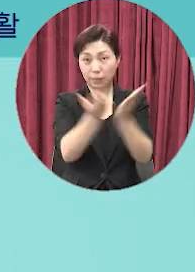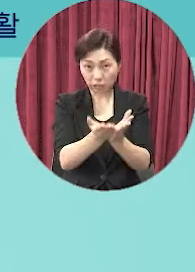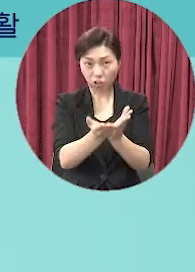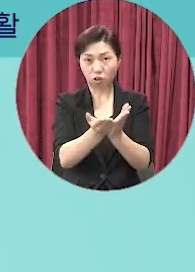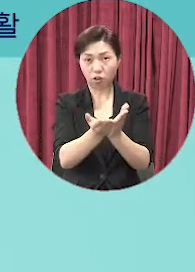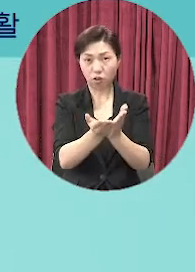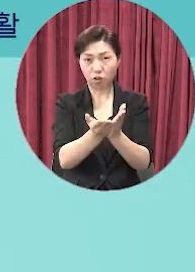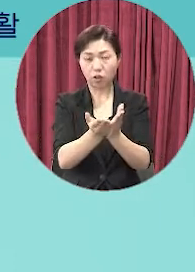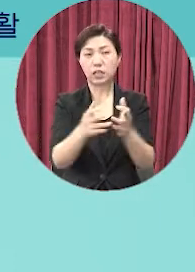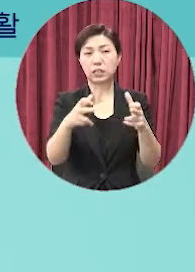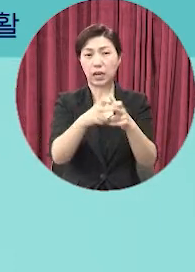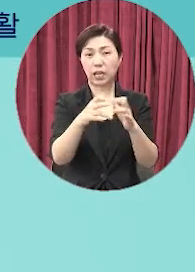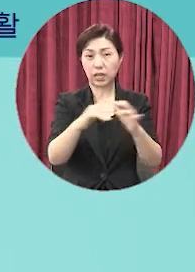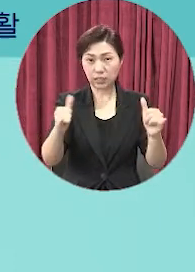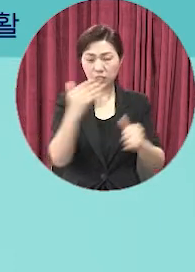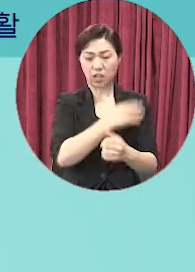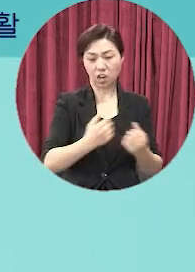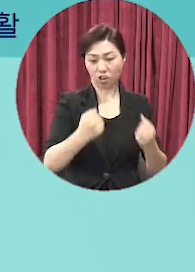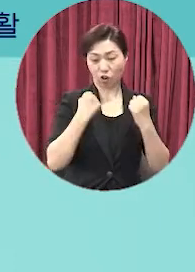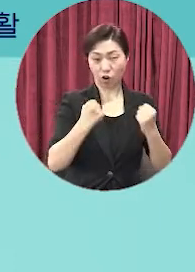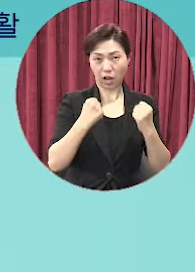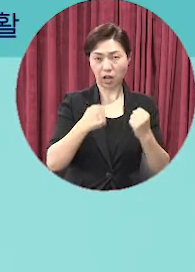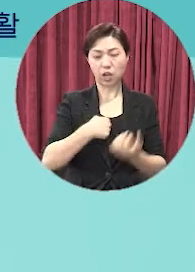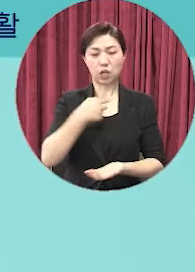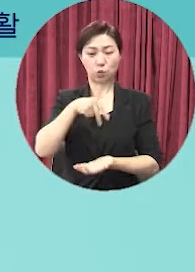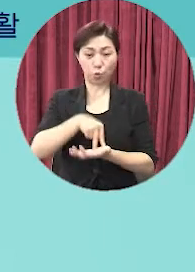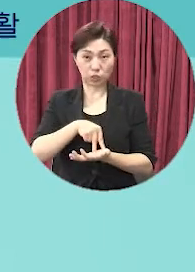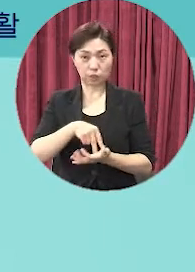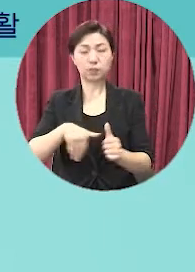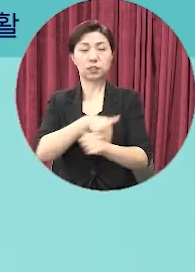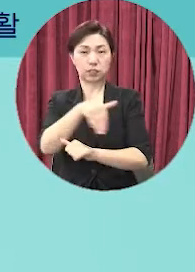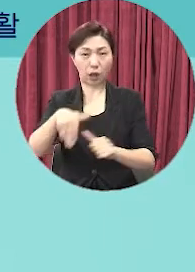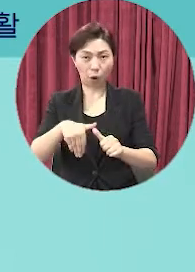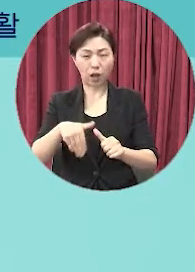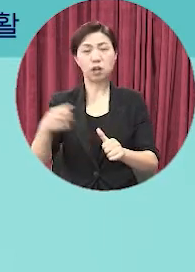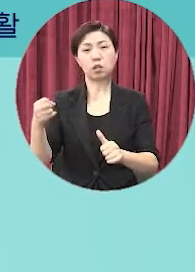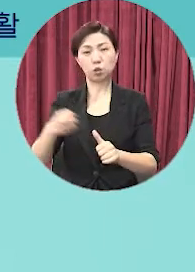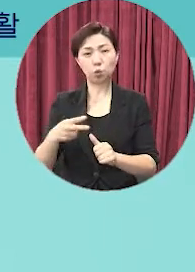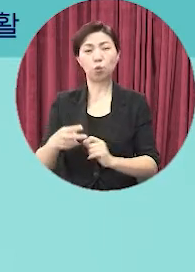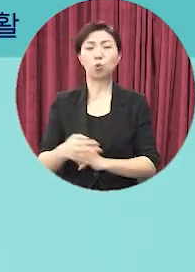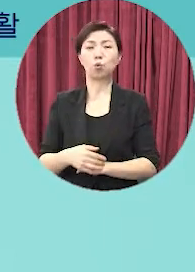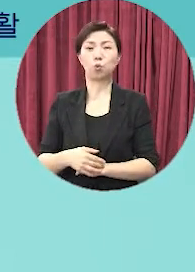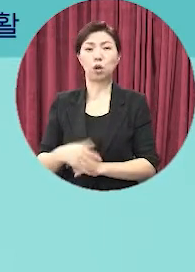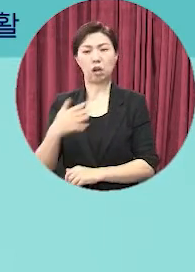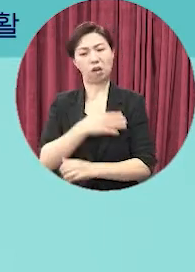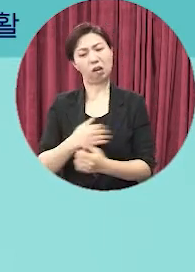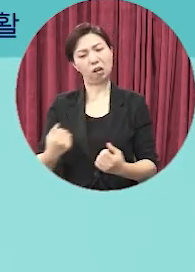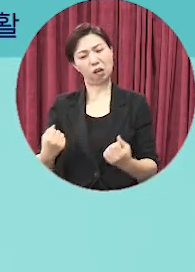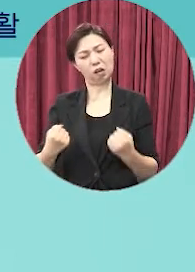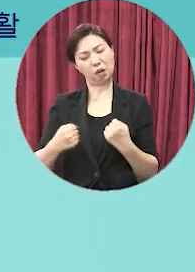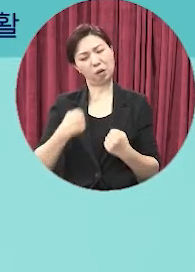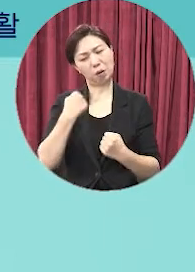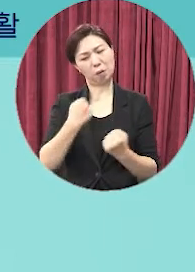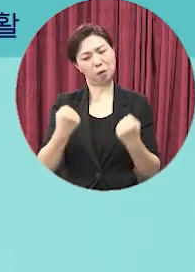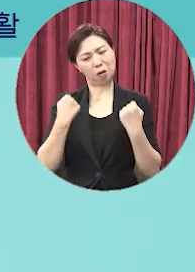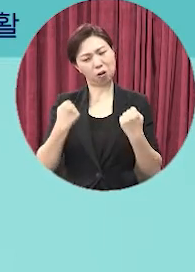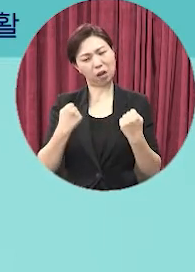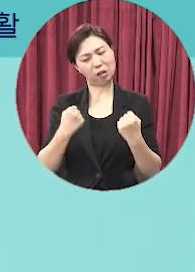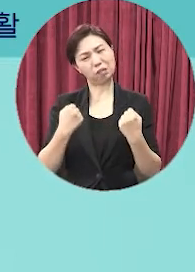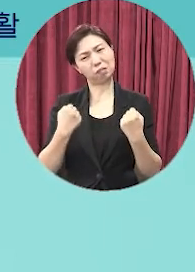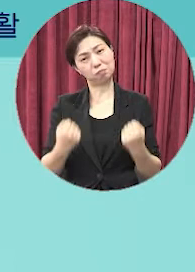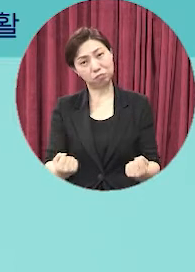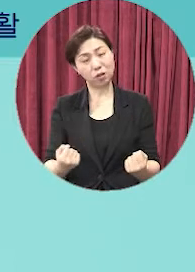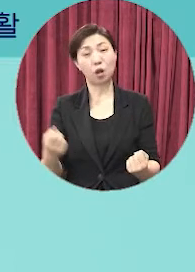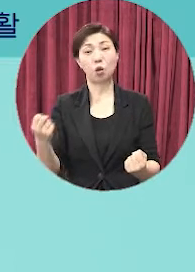당사자가 건강한 상태 또는 독립적인 상태 또는 이제 좀 더 건강하지 못한 상태, 중증 상태 이렇게